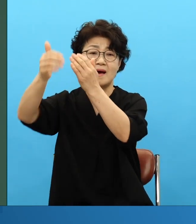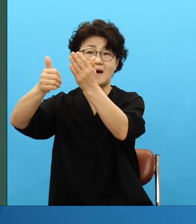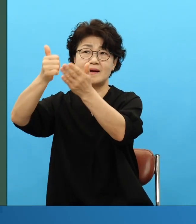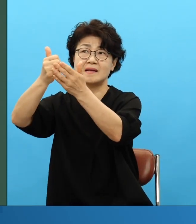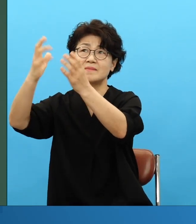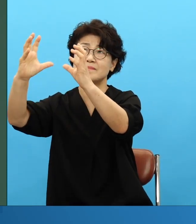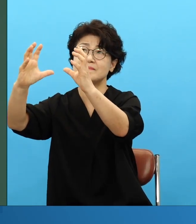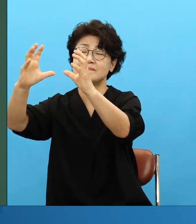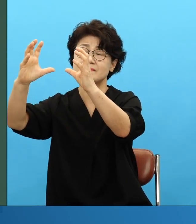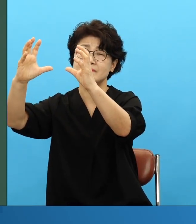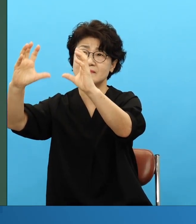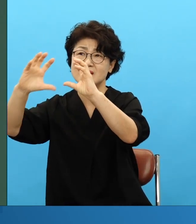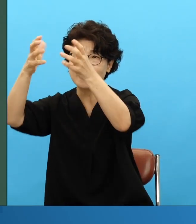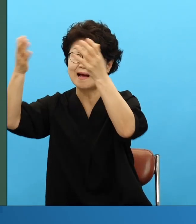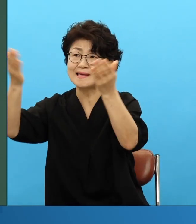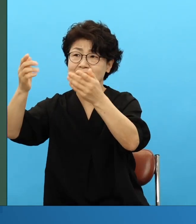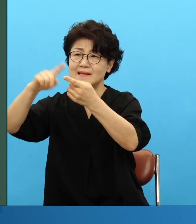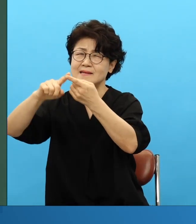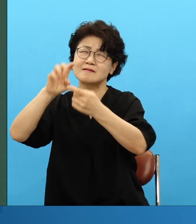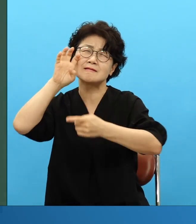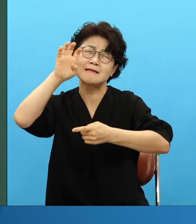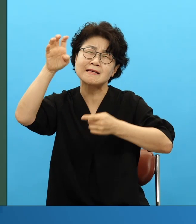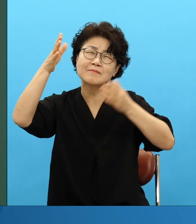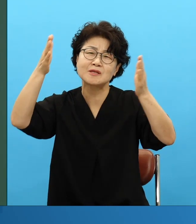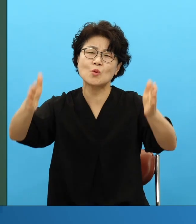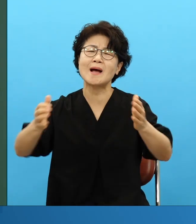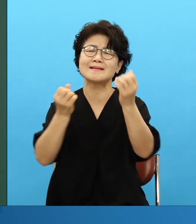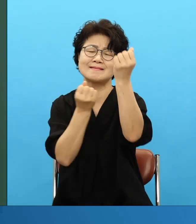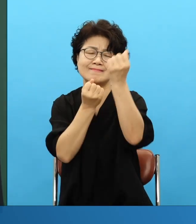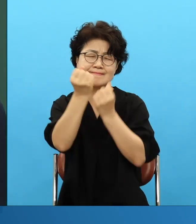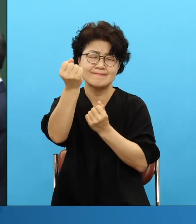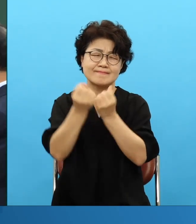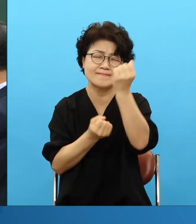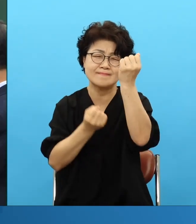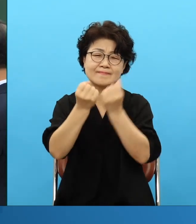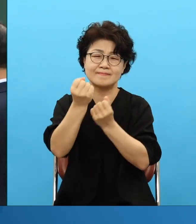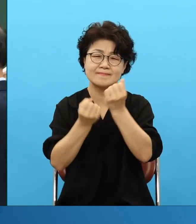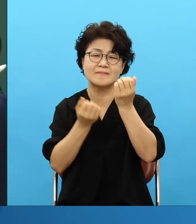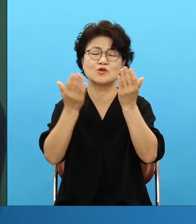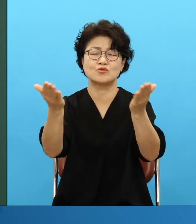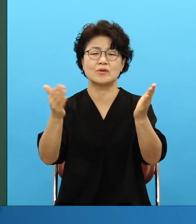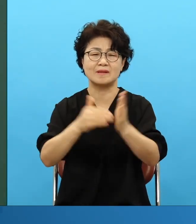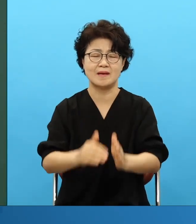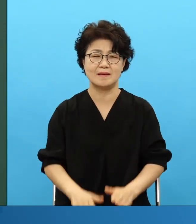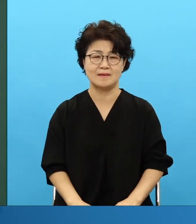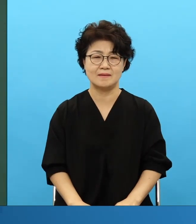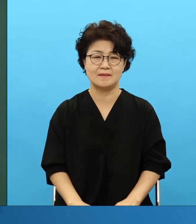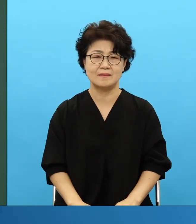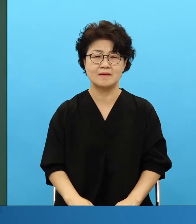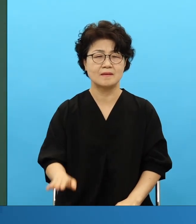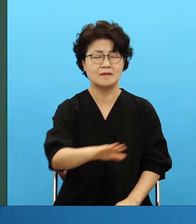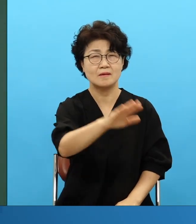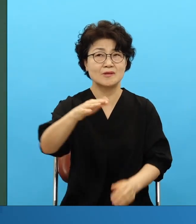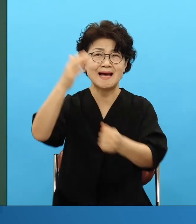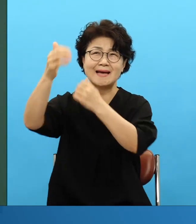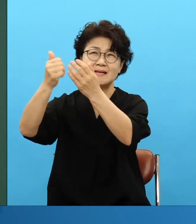일을 40일 동안 설명했다. And he spoke of the kingdom of God for 40 days. 꼭 이거 누려야 됩니다. You must